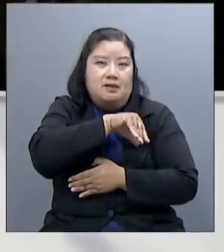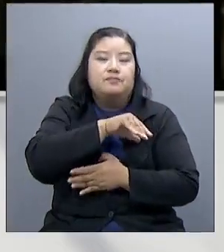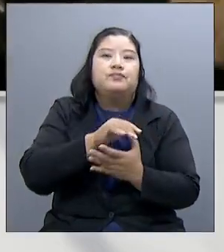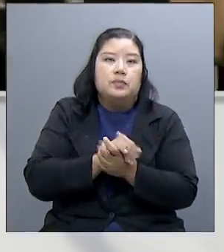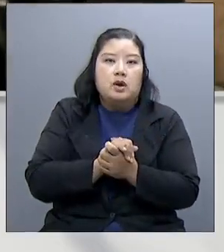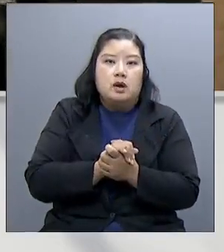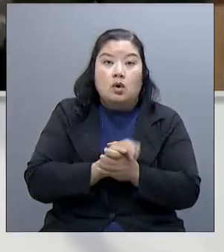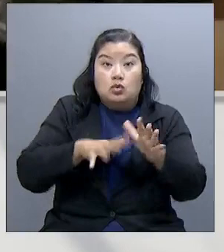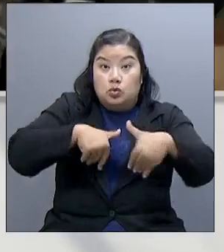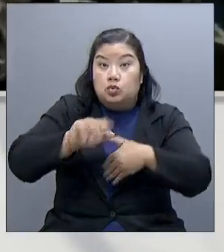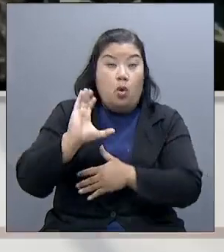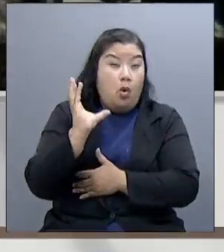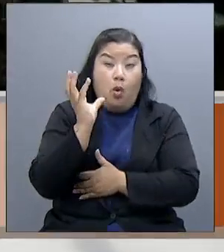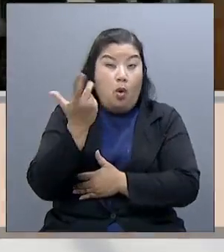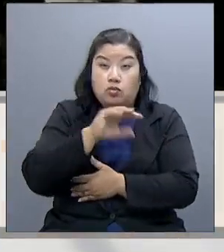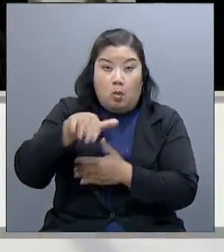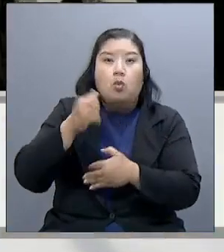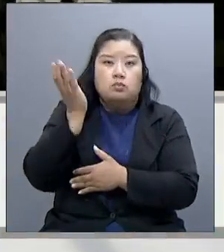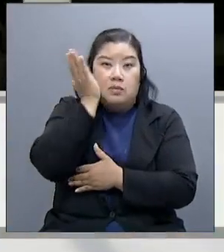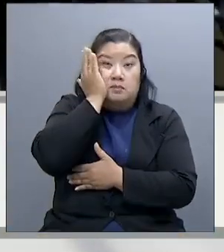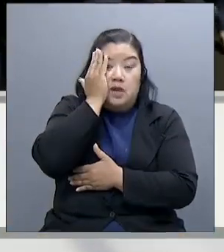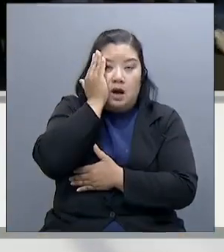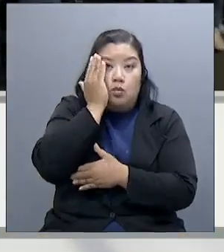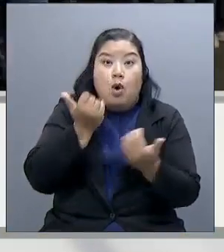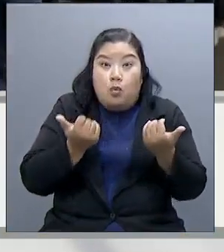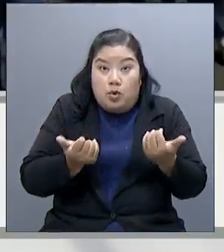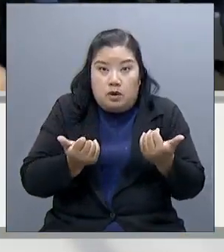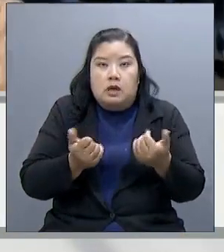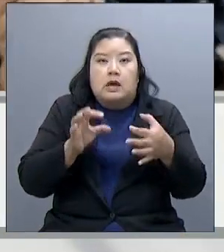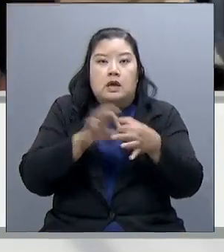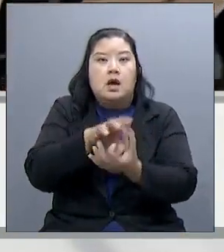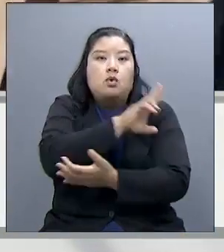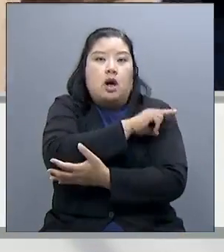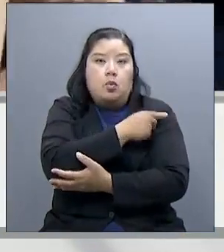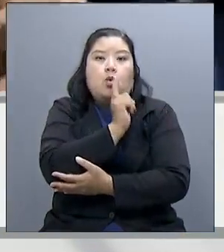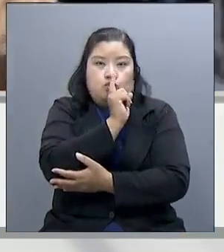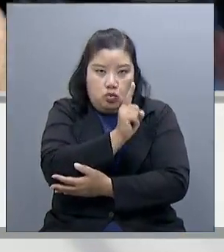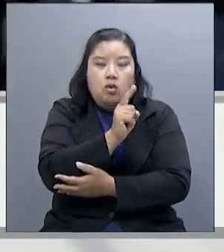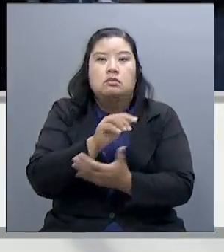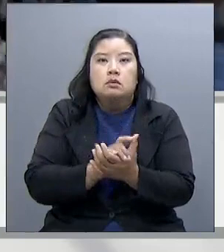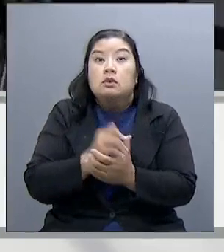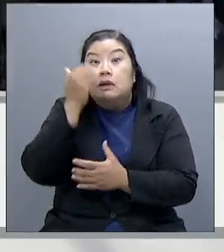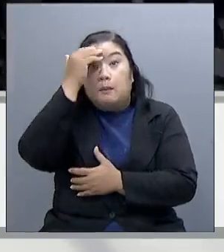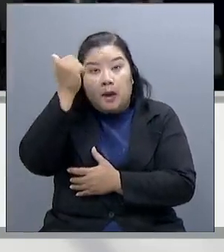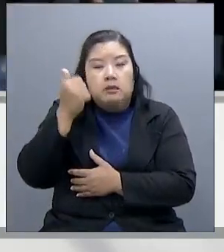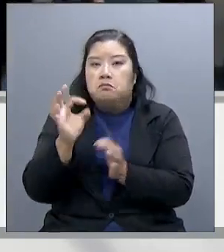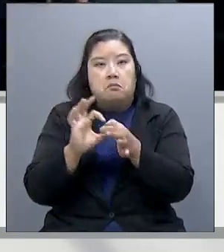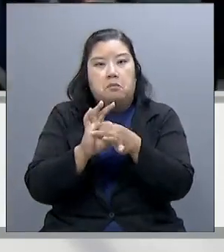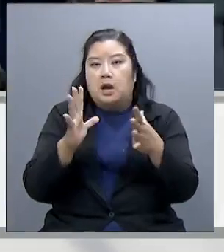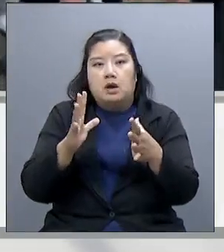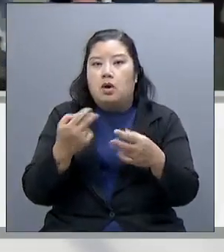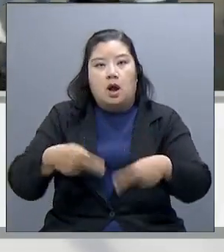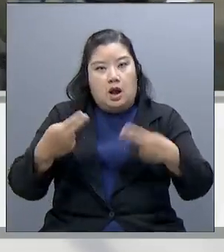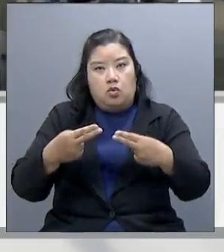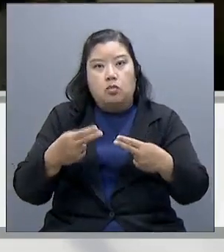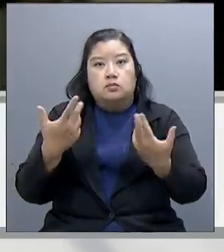กรับรู้ว่าด็อกเตอร์วิสอัลบอร์เดอร์ค่ะการแพทย์ต้องอยู่เหนือสงครามและไร้พรมแดนต้องได้รับการย